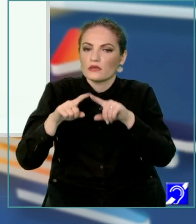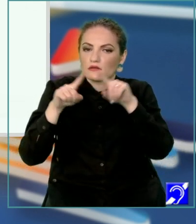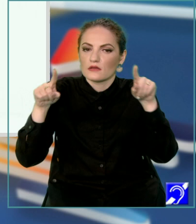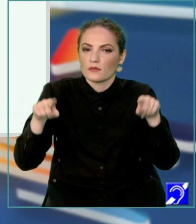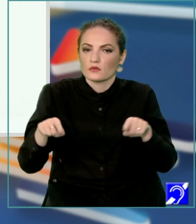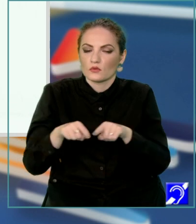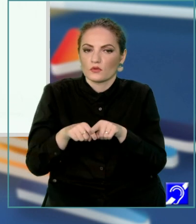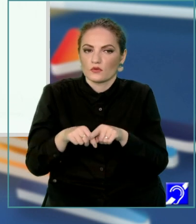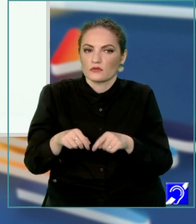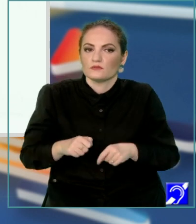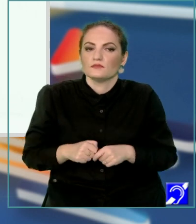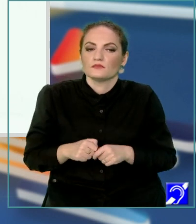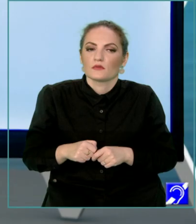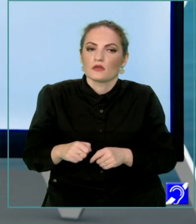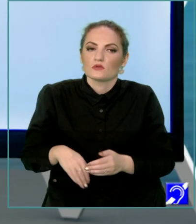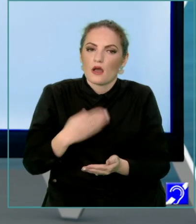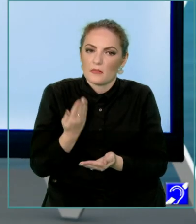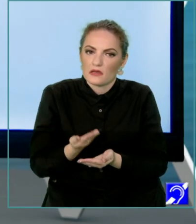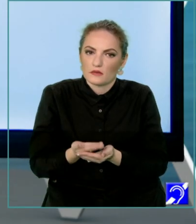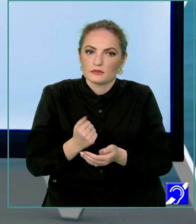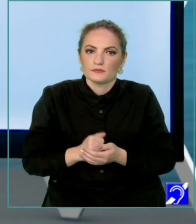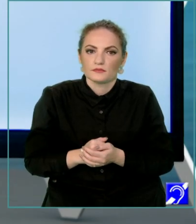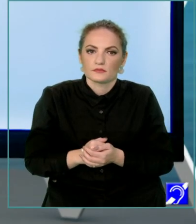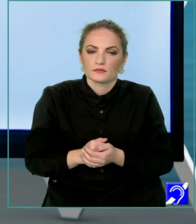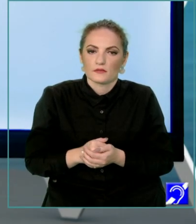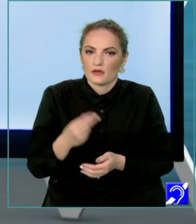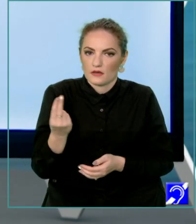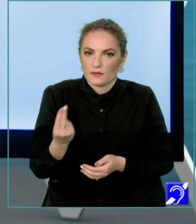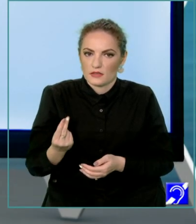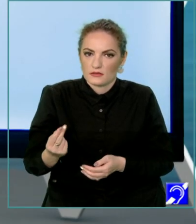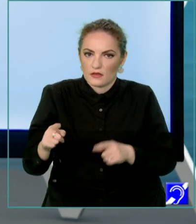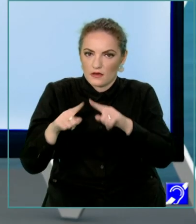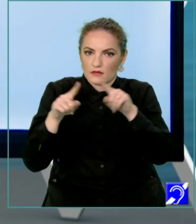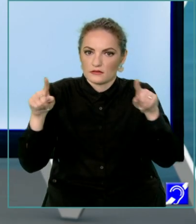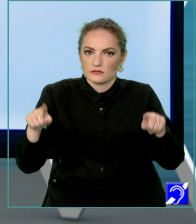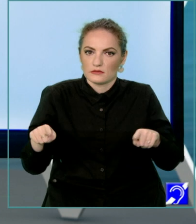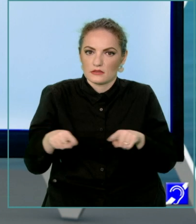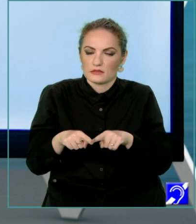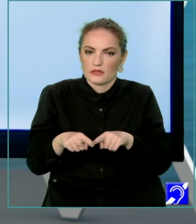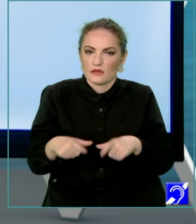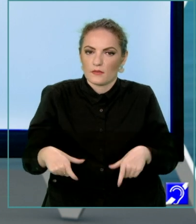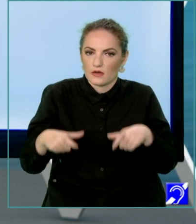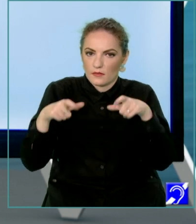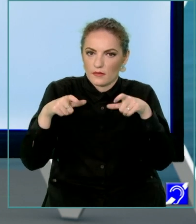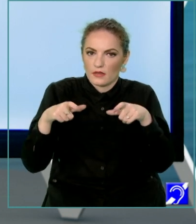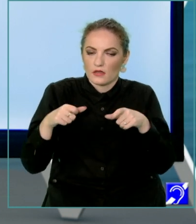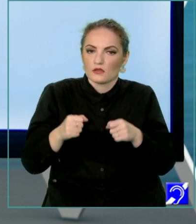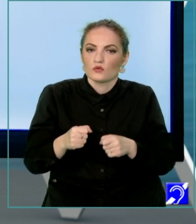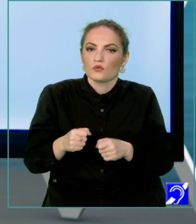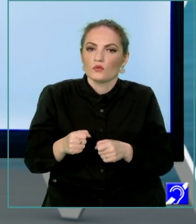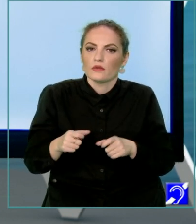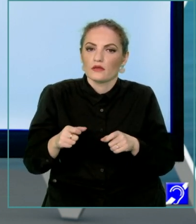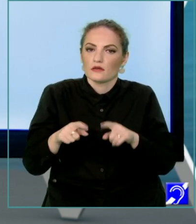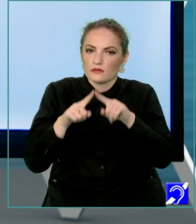aceste noțiuni reprezentarea prin desen a paralelipipedului dreptunghic este